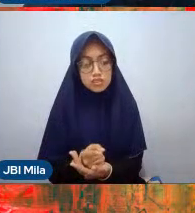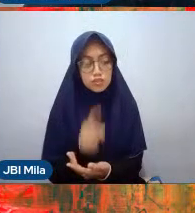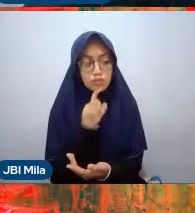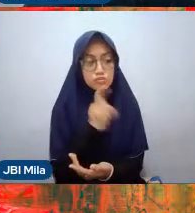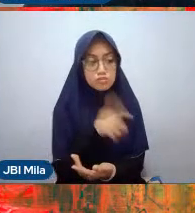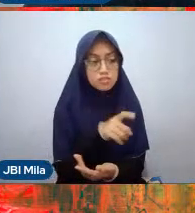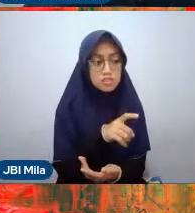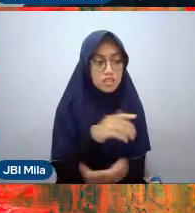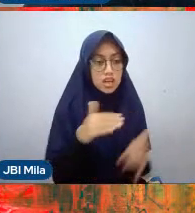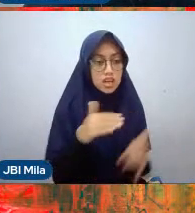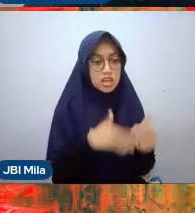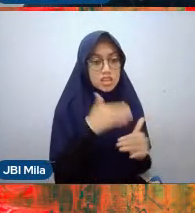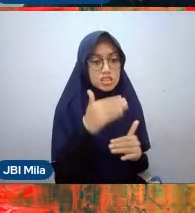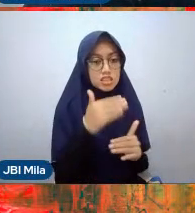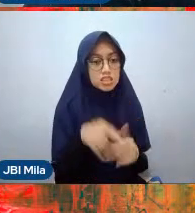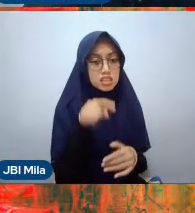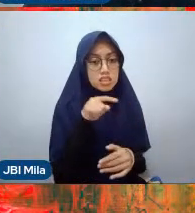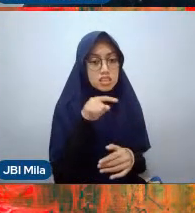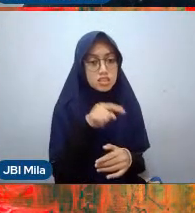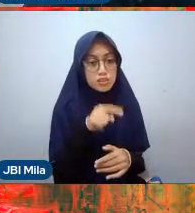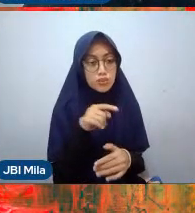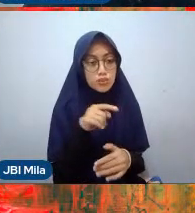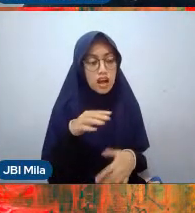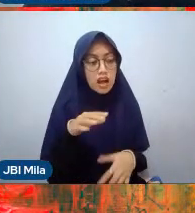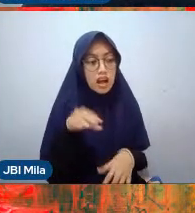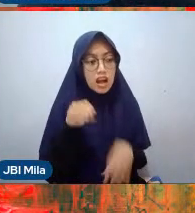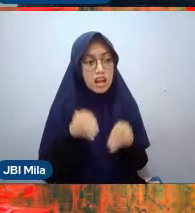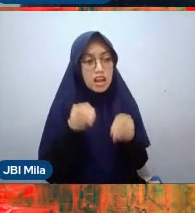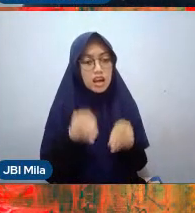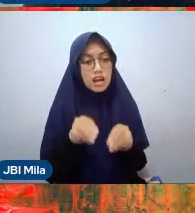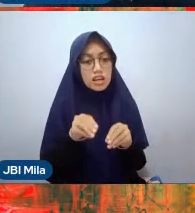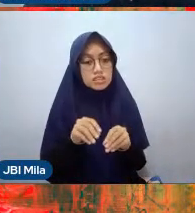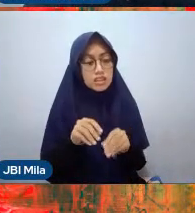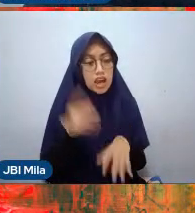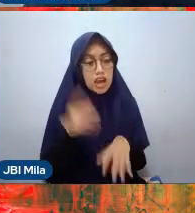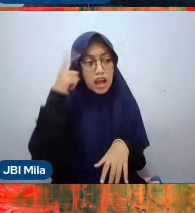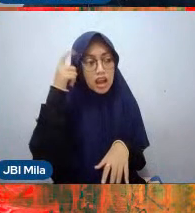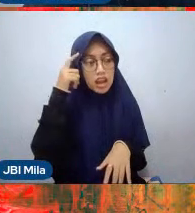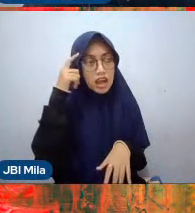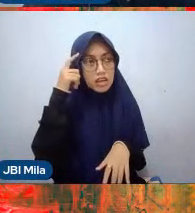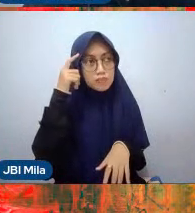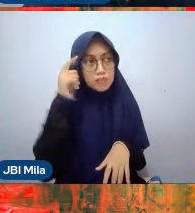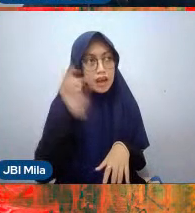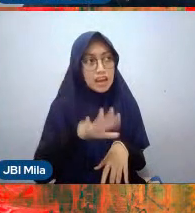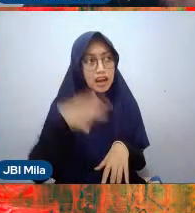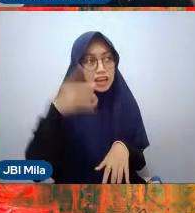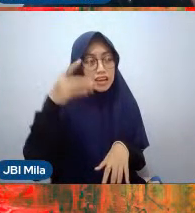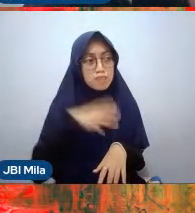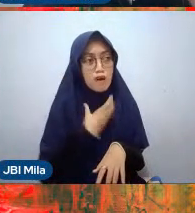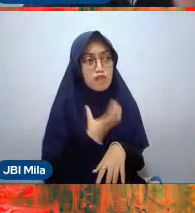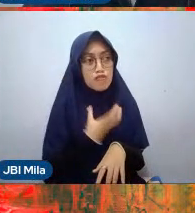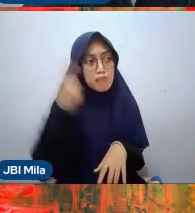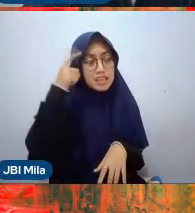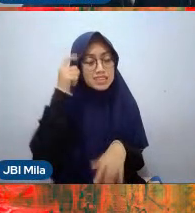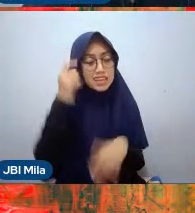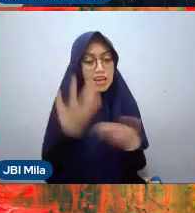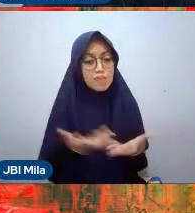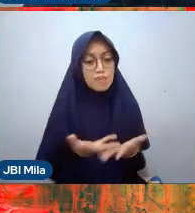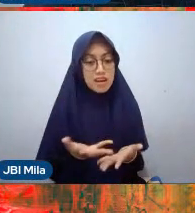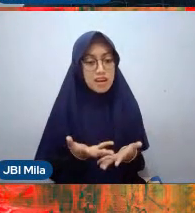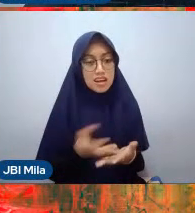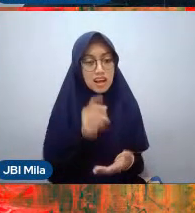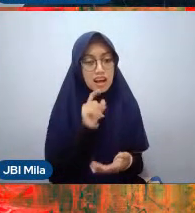drama, anak mau bisnya ke transfer sosial apa? Apa ya kak? Kamu sendiri. Padahal itu yang